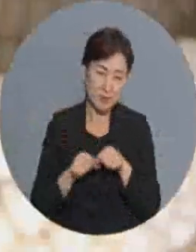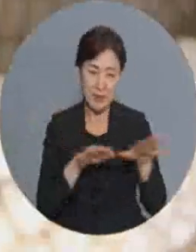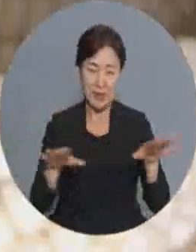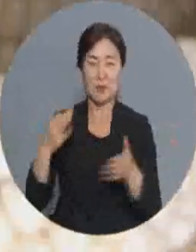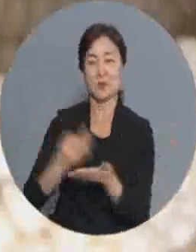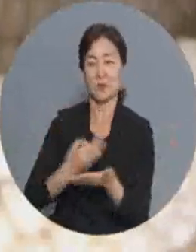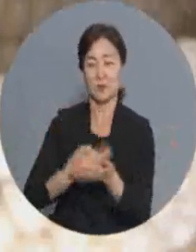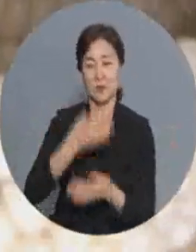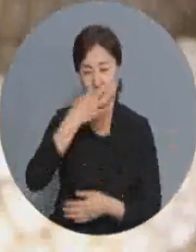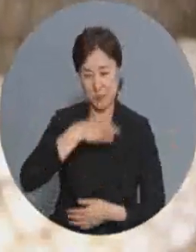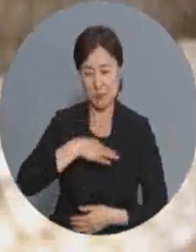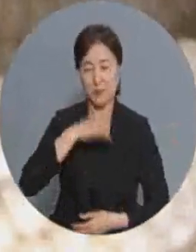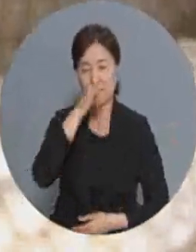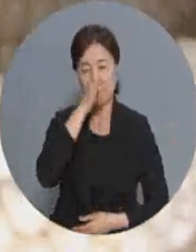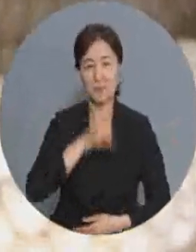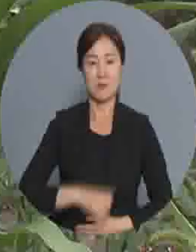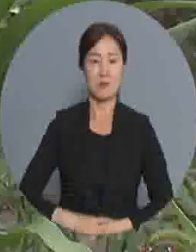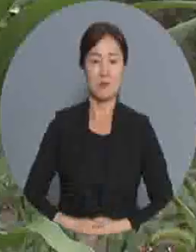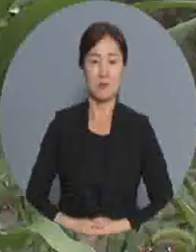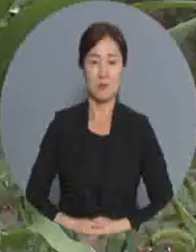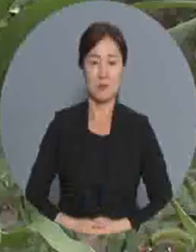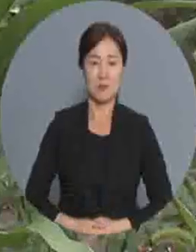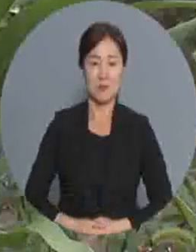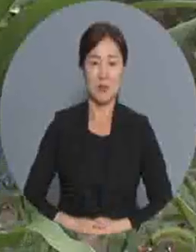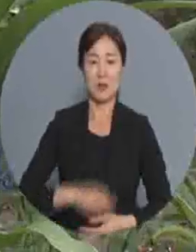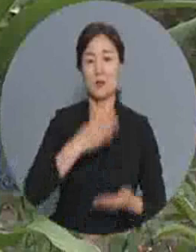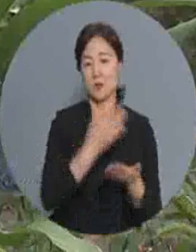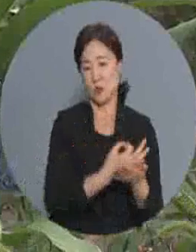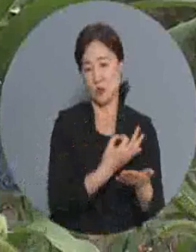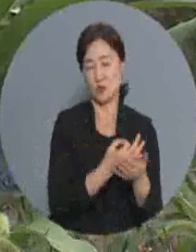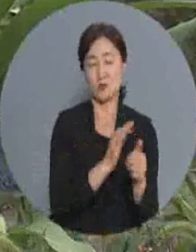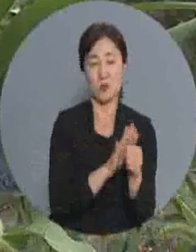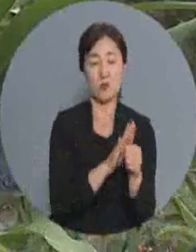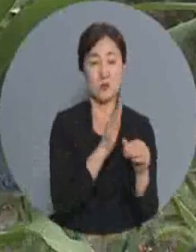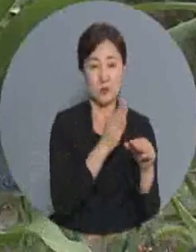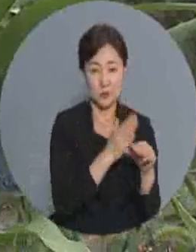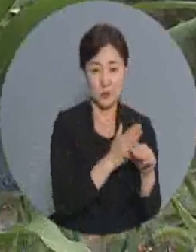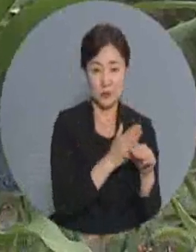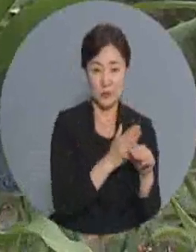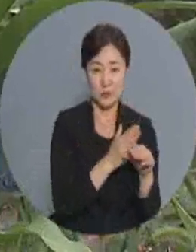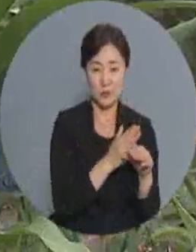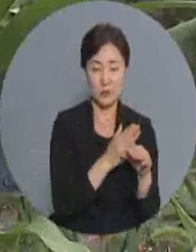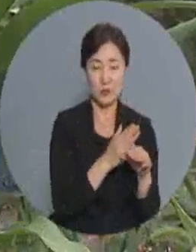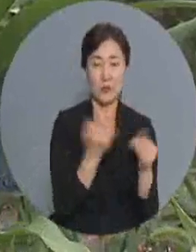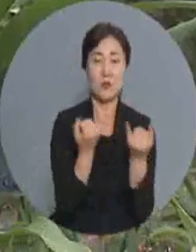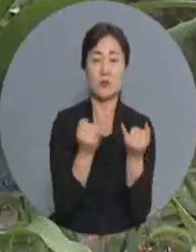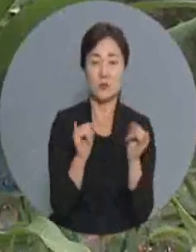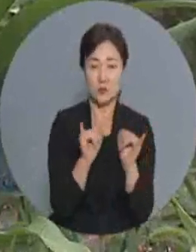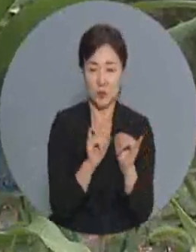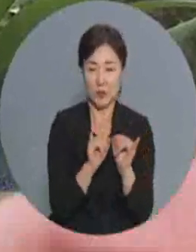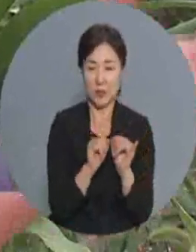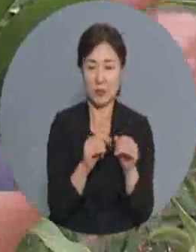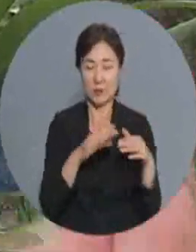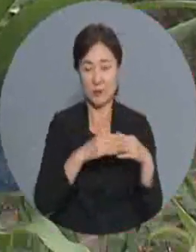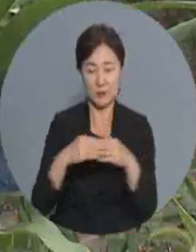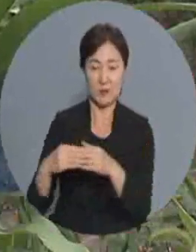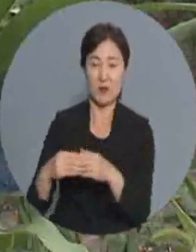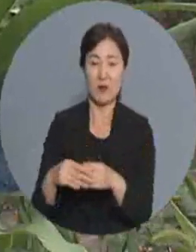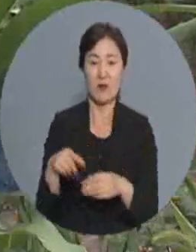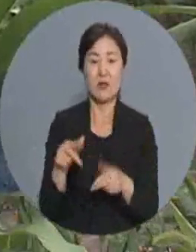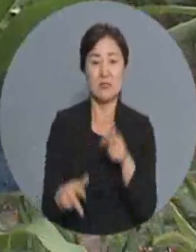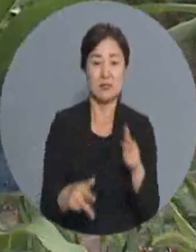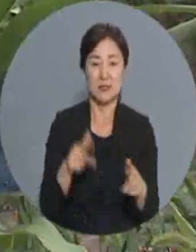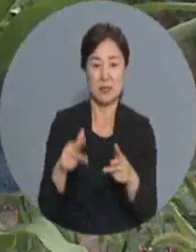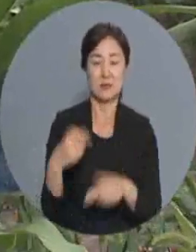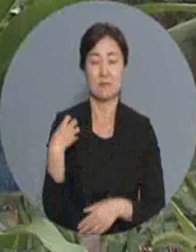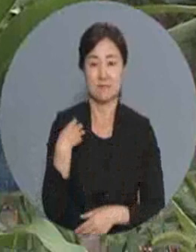큰 보탬이 되고 있습니다. 농가 소득에 도움이 되고 있고 또 우리 분여회에서 주도적으로 저